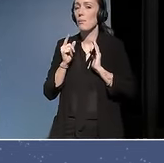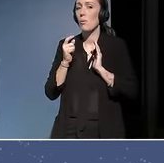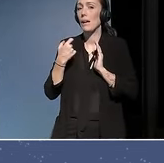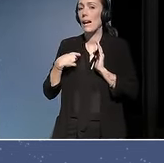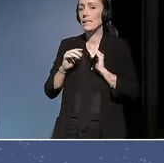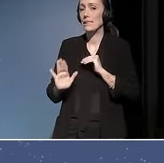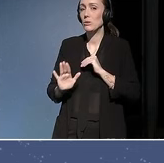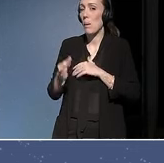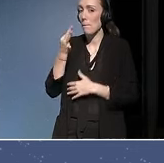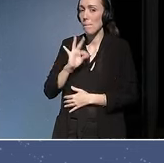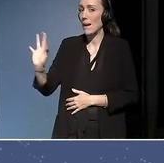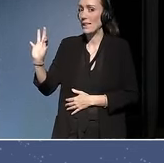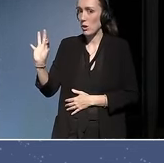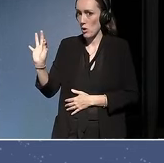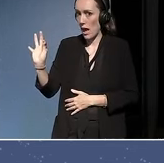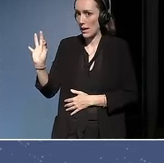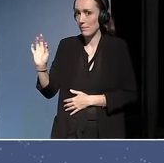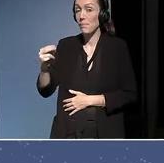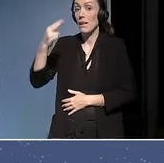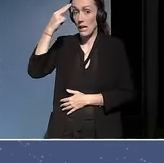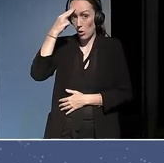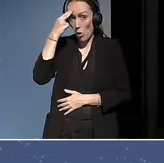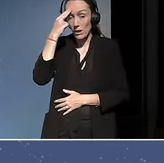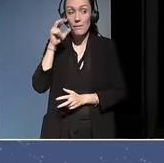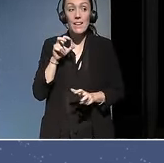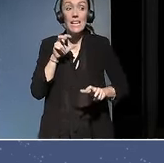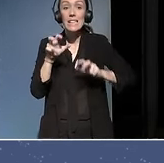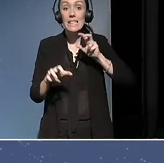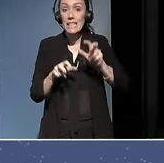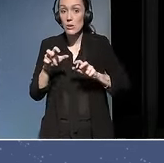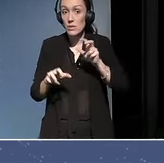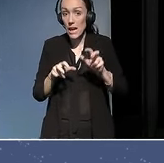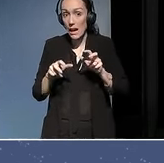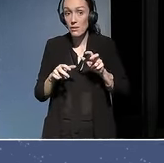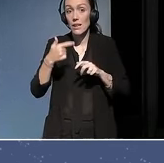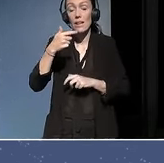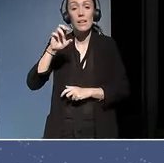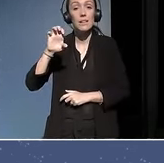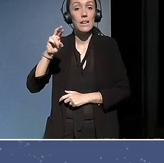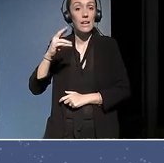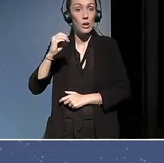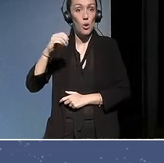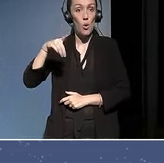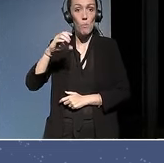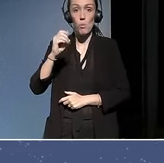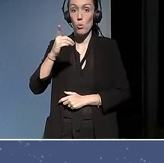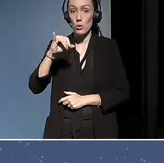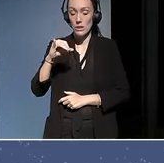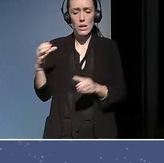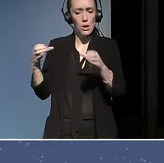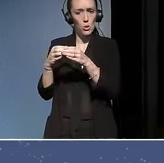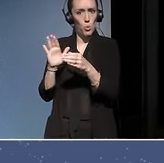una cosa prima che i dinosauri teropodi sono proprio quel gruppo di dinosauri che ha dato